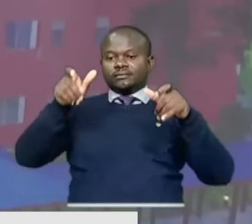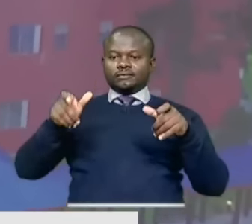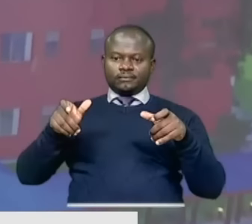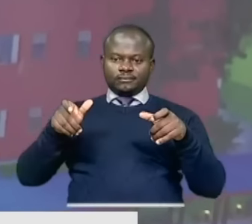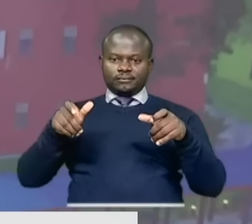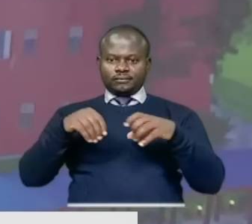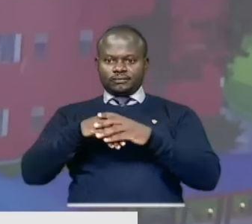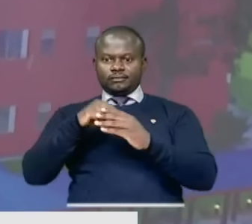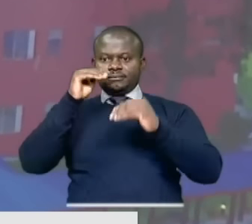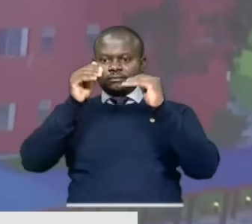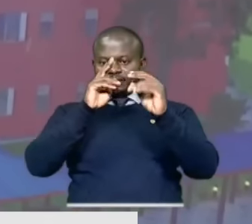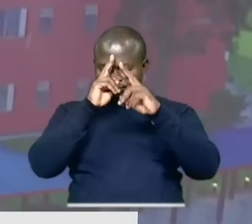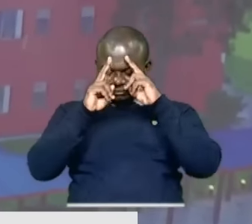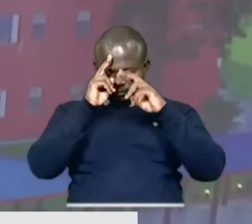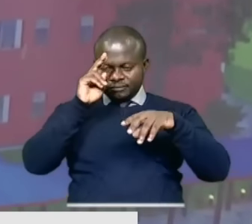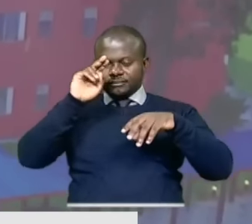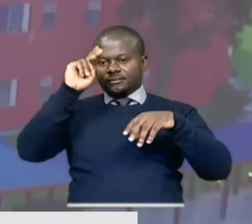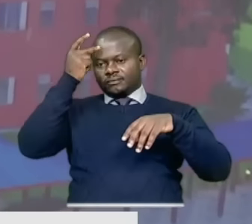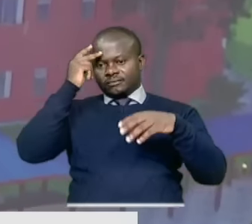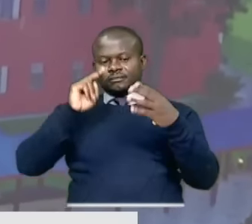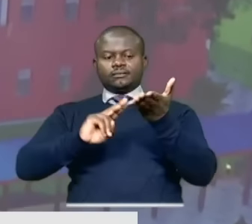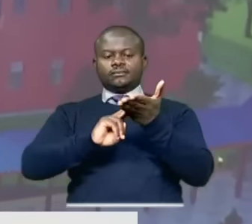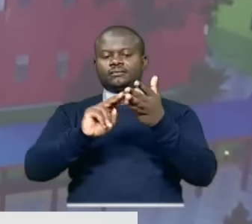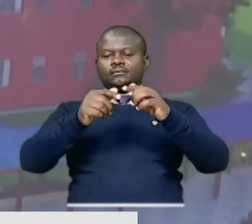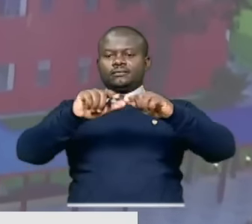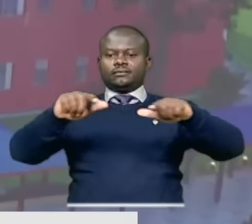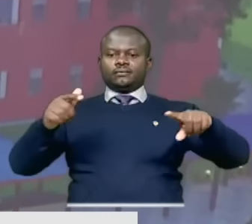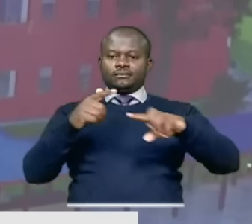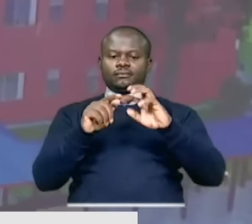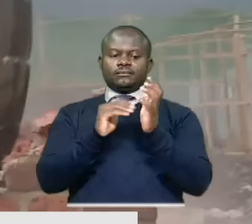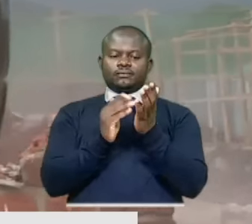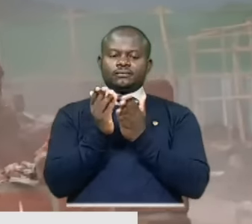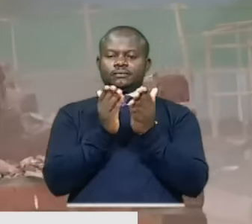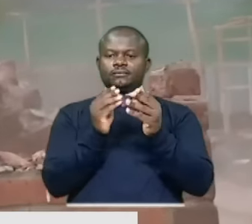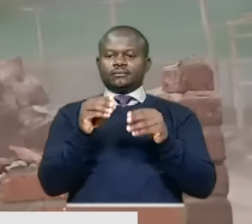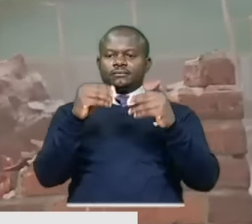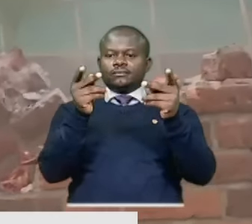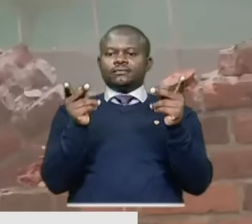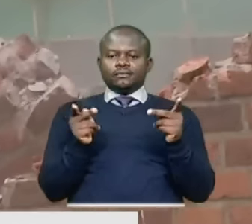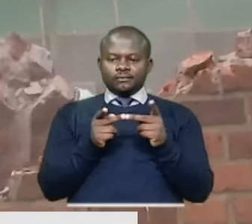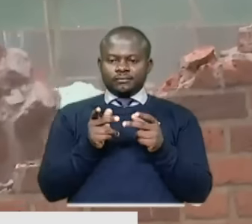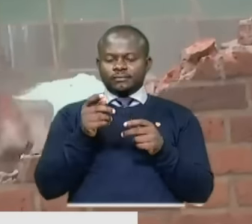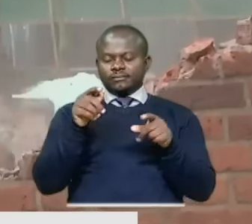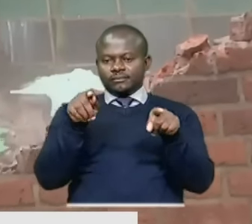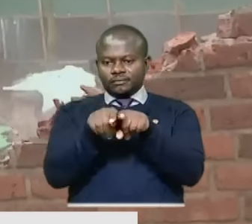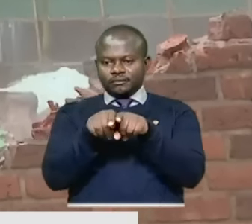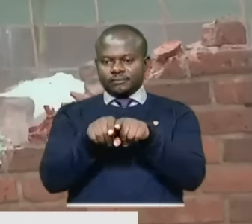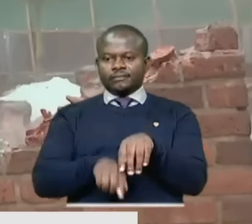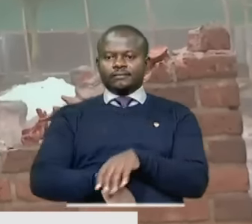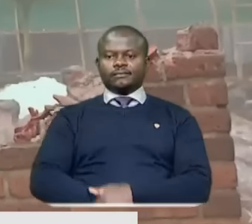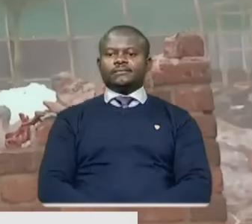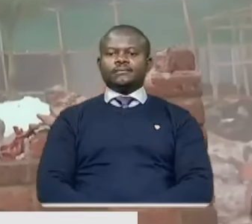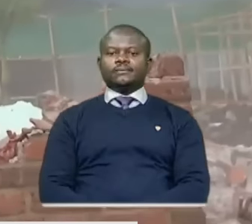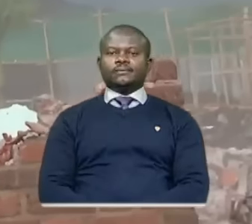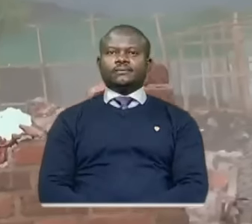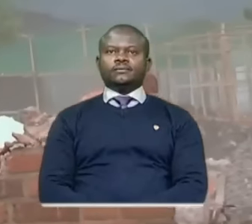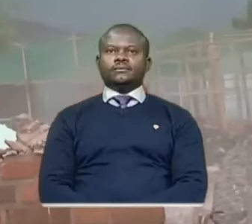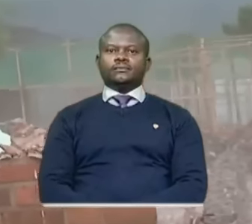mu rwego rwo kubahiriza politiki z'imikoreshereze y'ubutaka kandi serivisi zigatangirwa ahantu hamwe. Valence